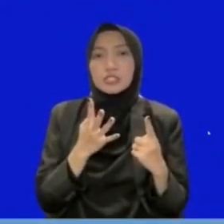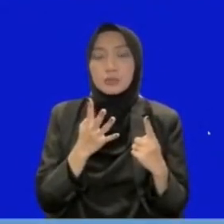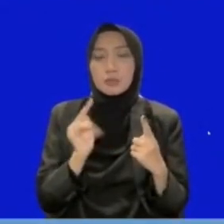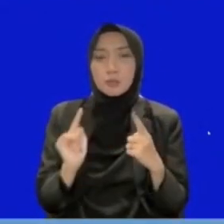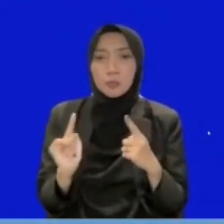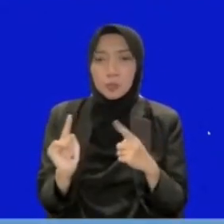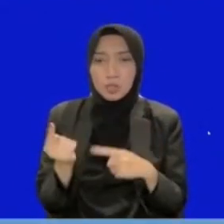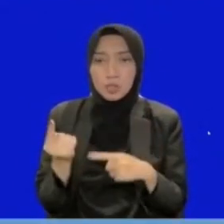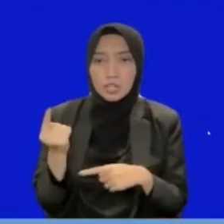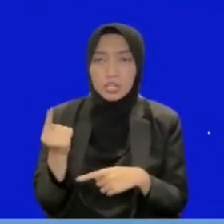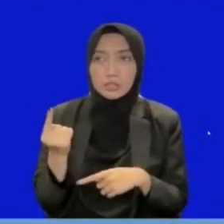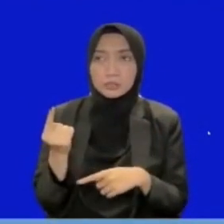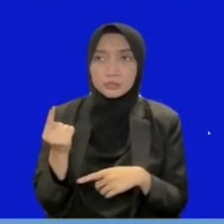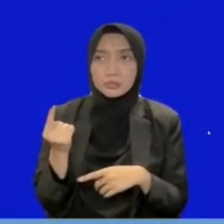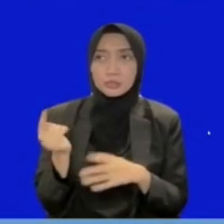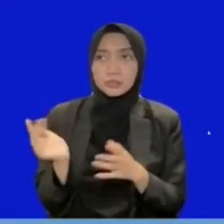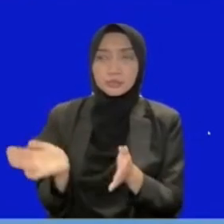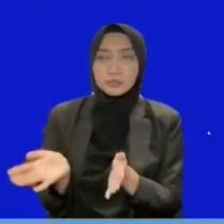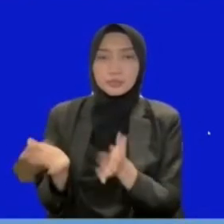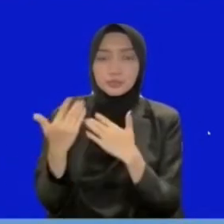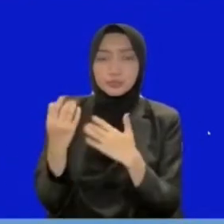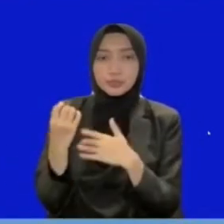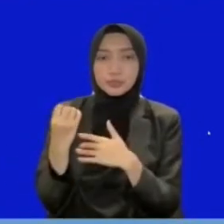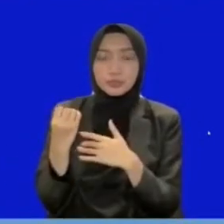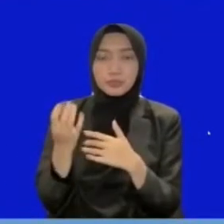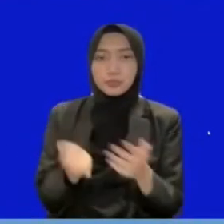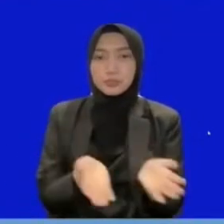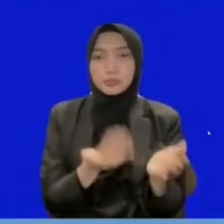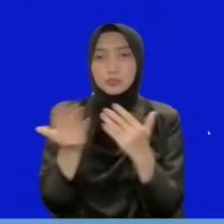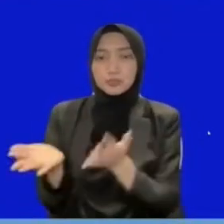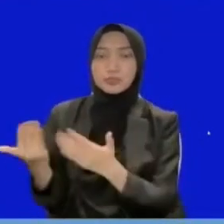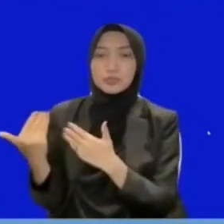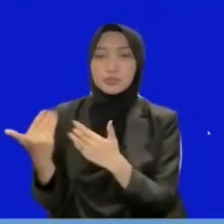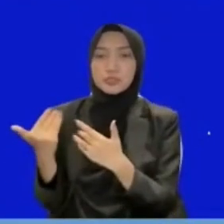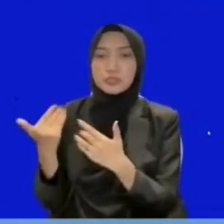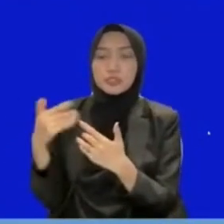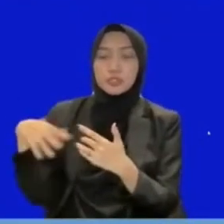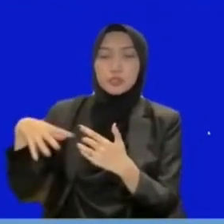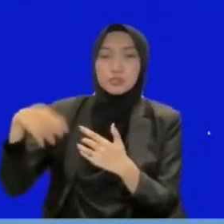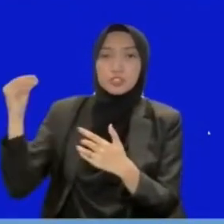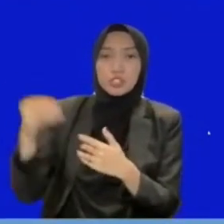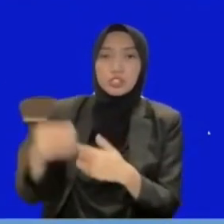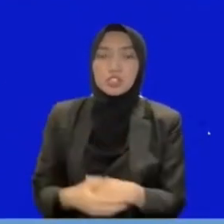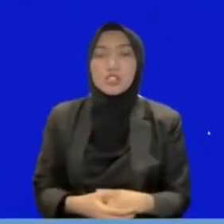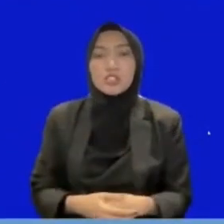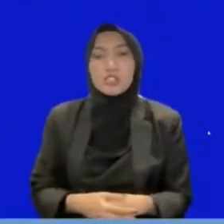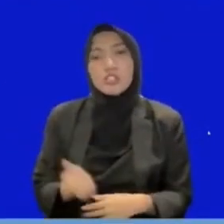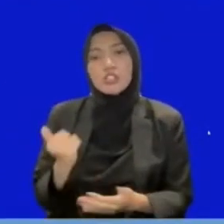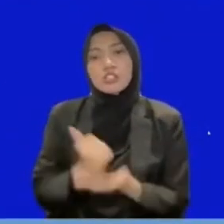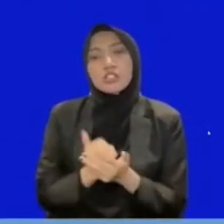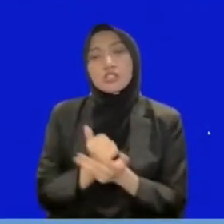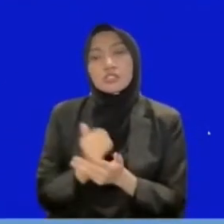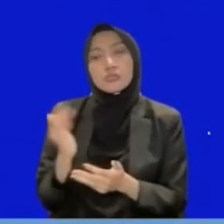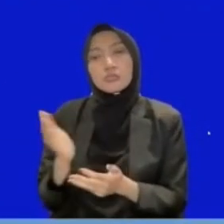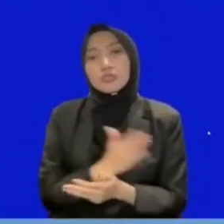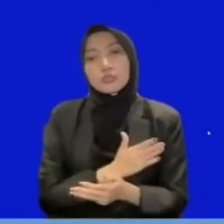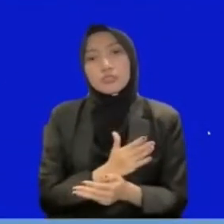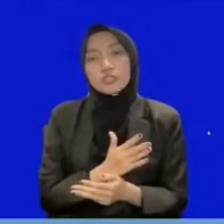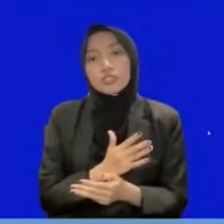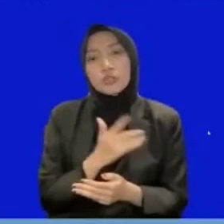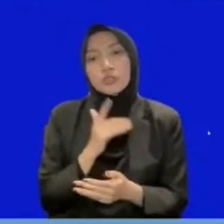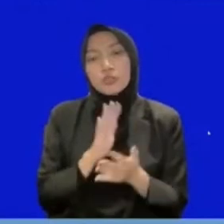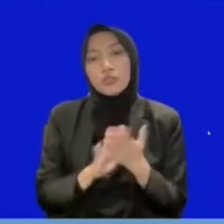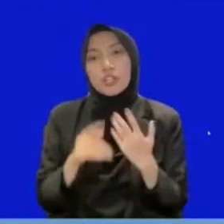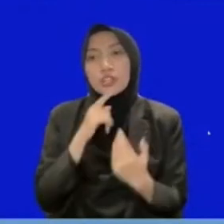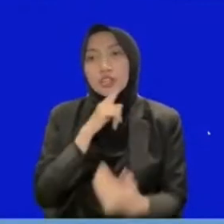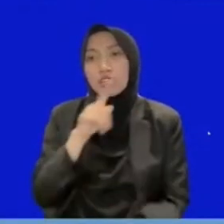mulai membangun beberapa visitor center. Jadi sebelumnya Bapak Ibu yang mungkin boleh saya tanya di